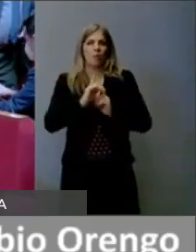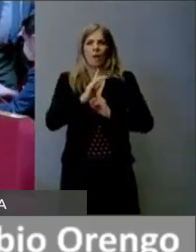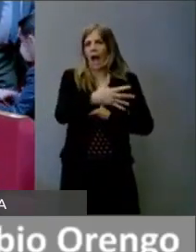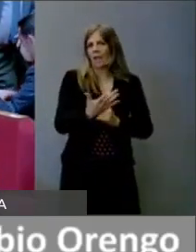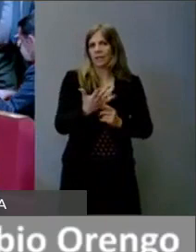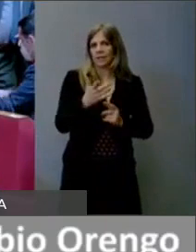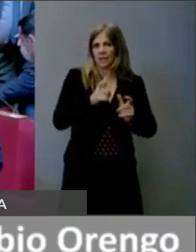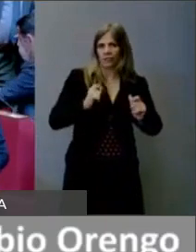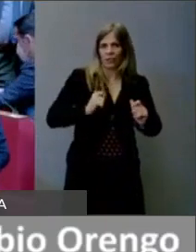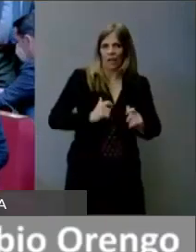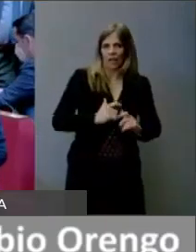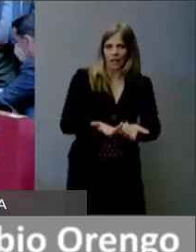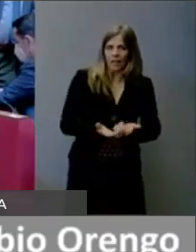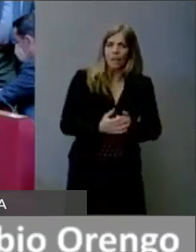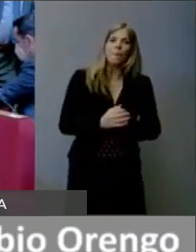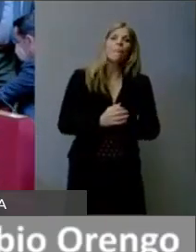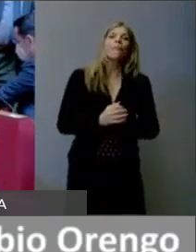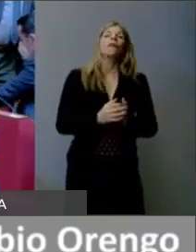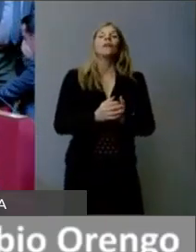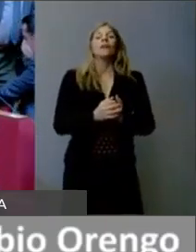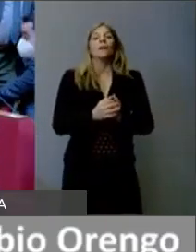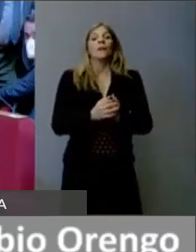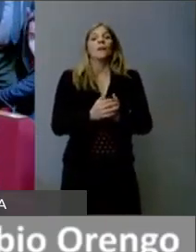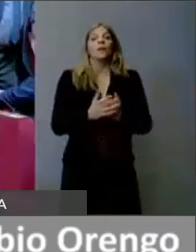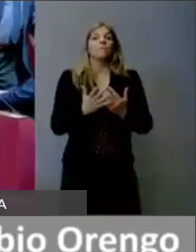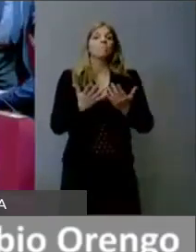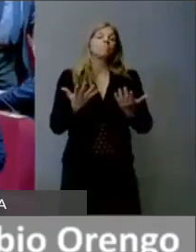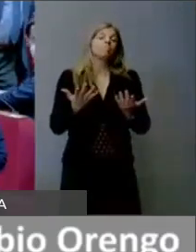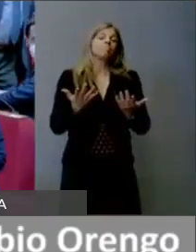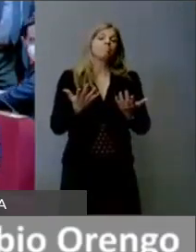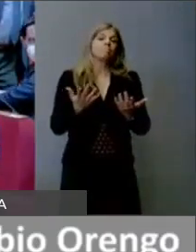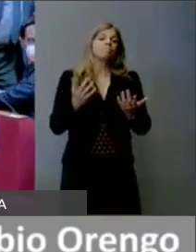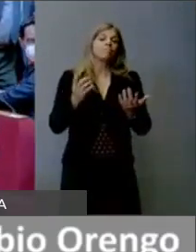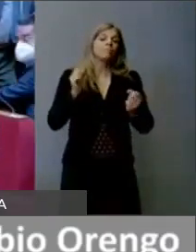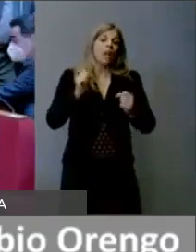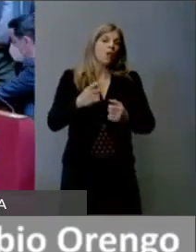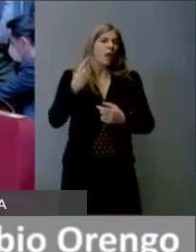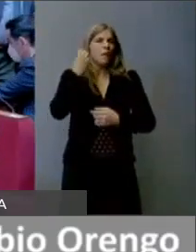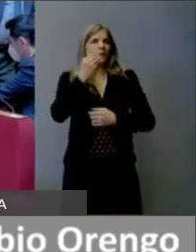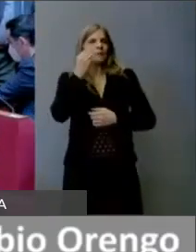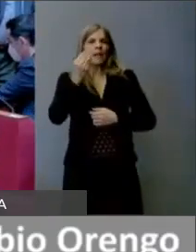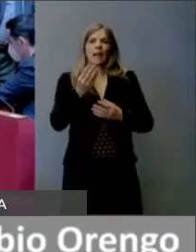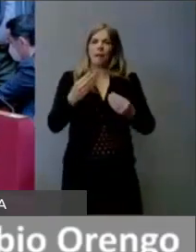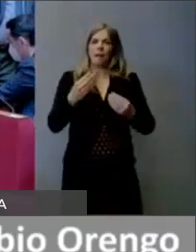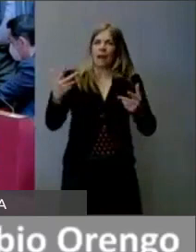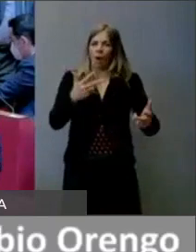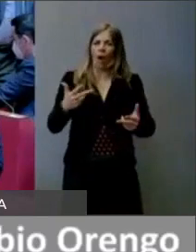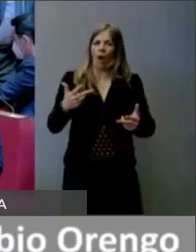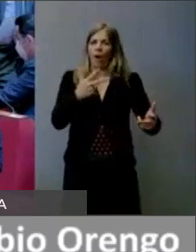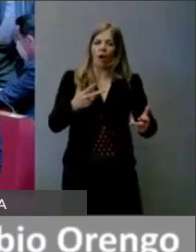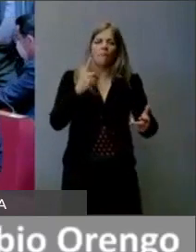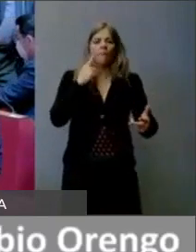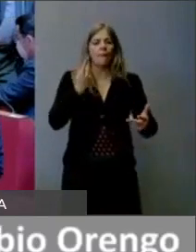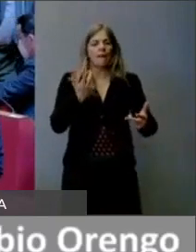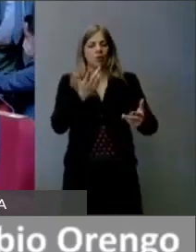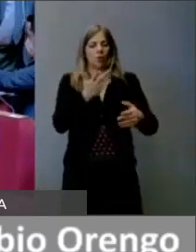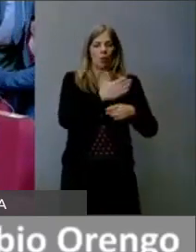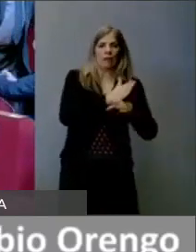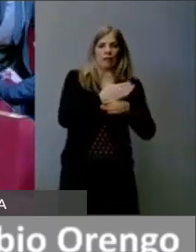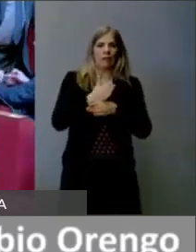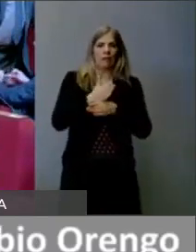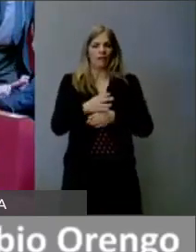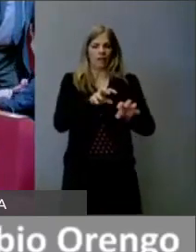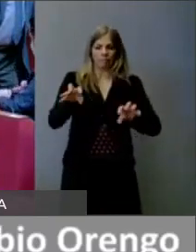ma altrettanto eventualmente arrivare al perseguimento di diminuire appunto le tonnellate di materiali lavorati nella